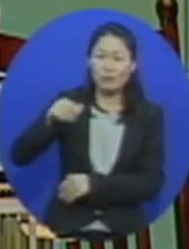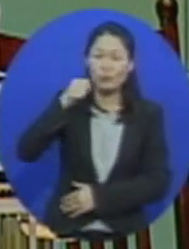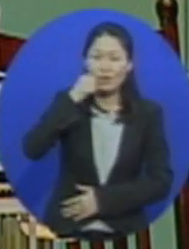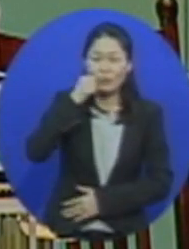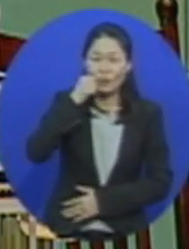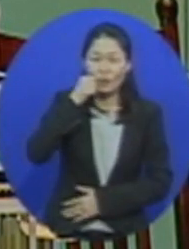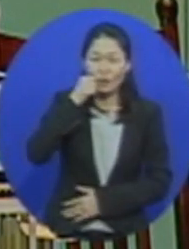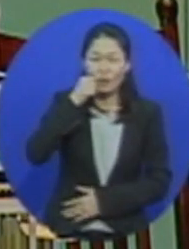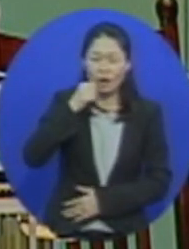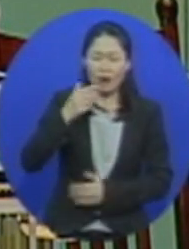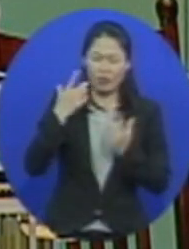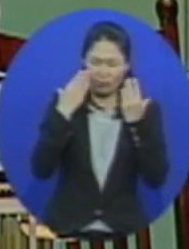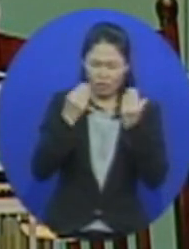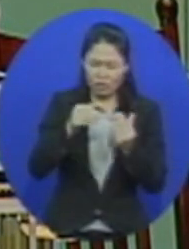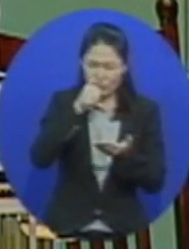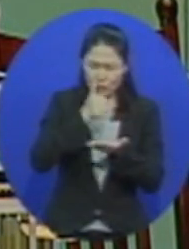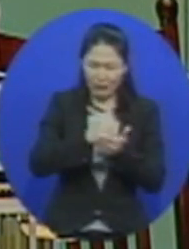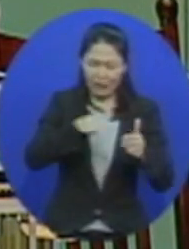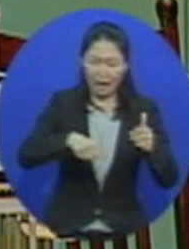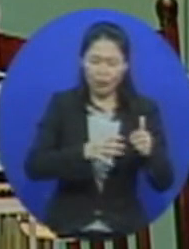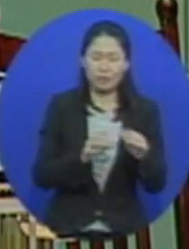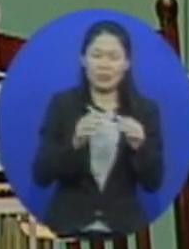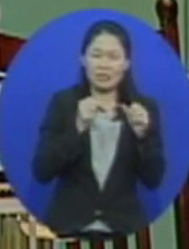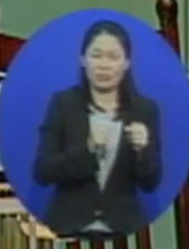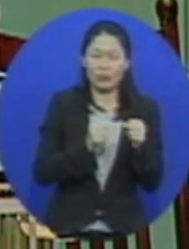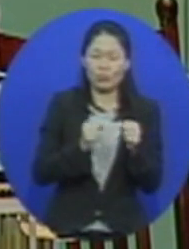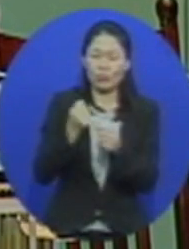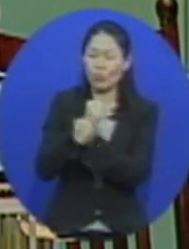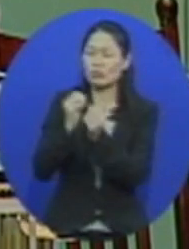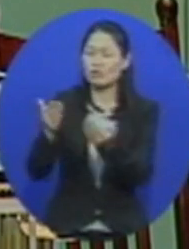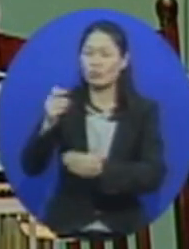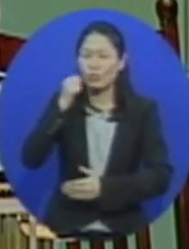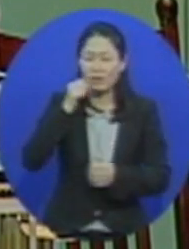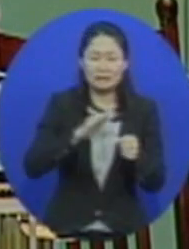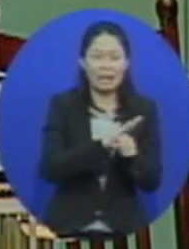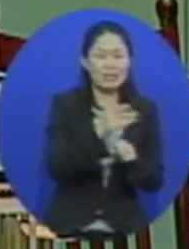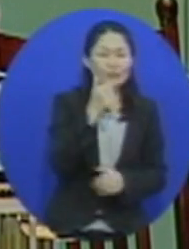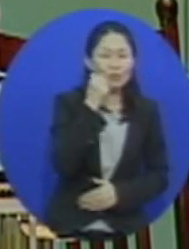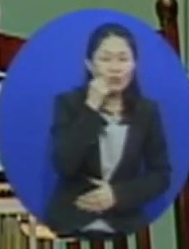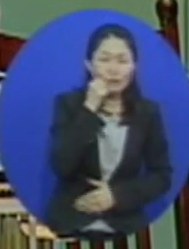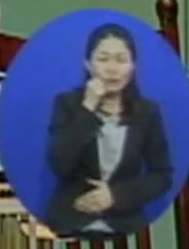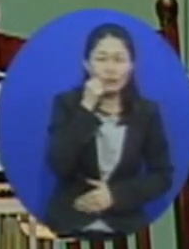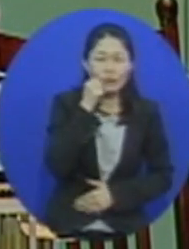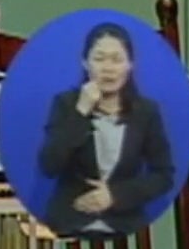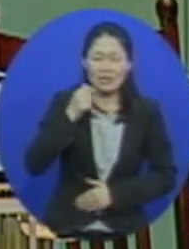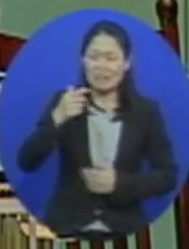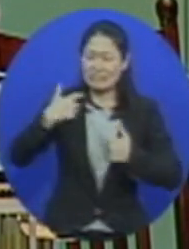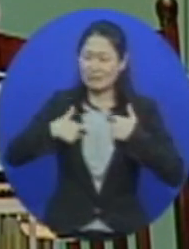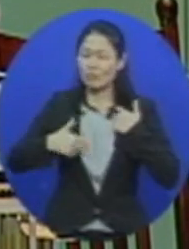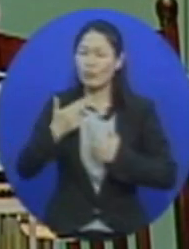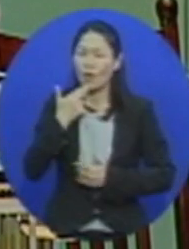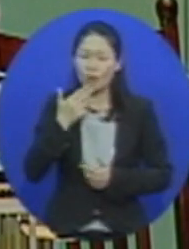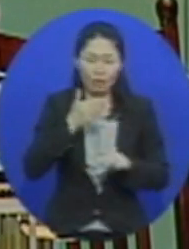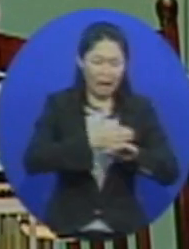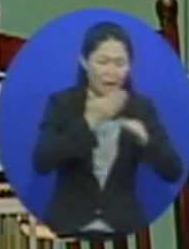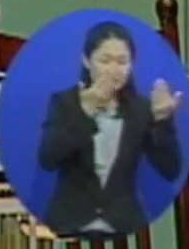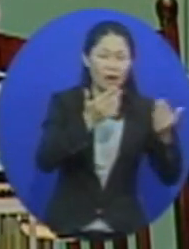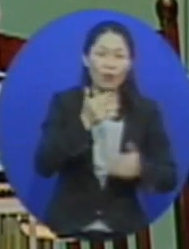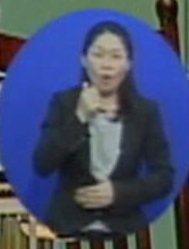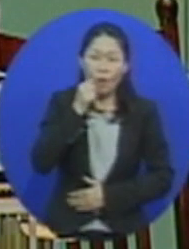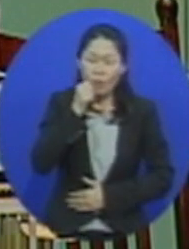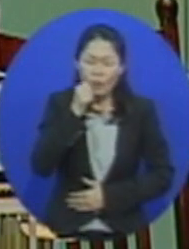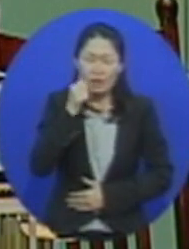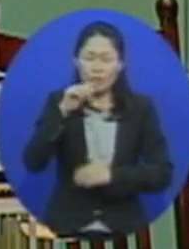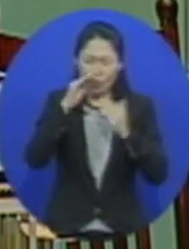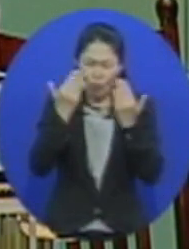여전히 죄 가운데 살고 용서하지 못하고 사랑하지 못하고 기쁨이 없고 감사가 없고 하는